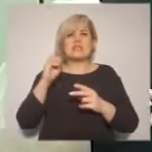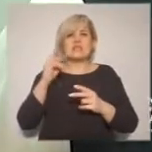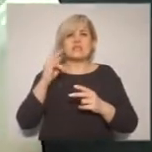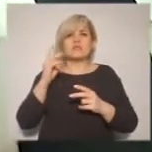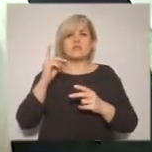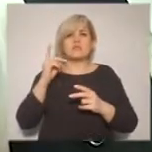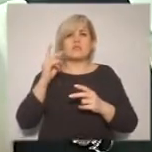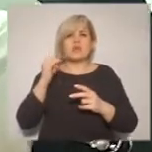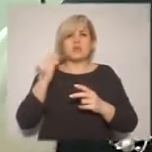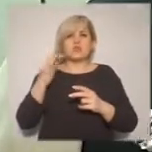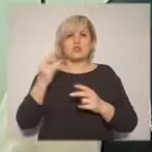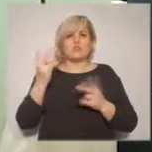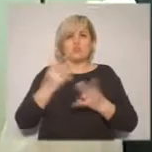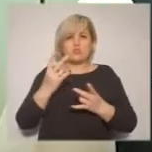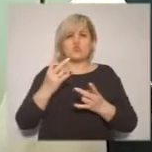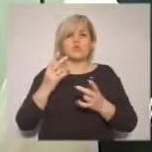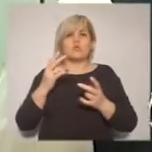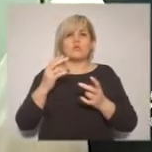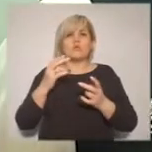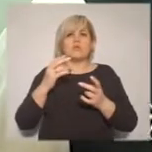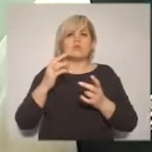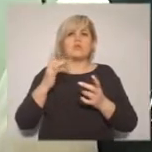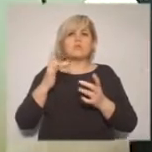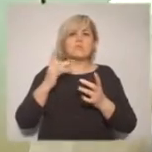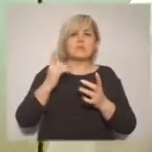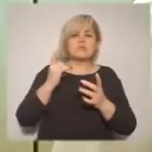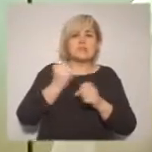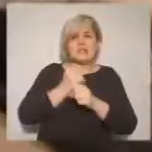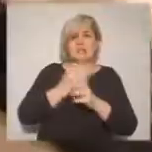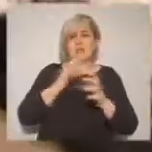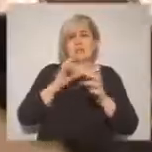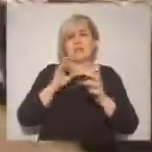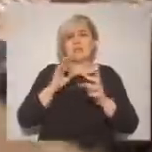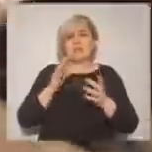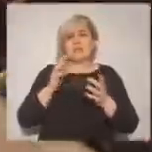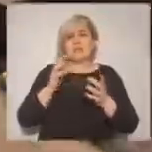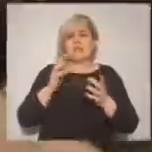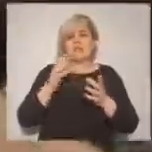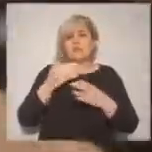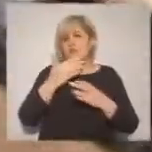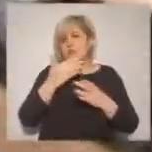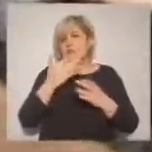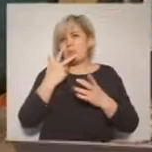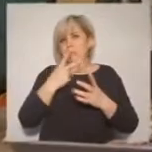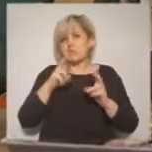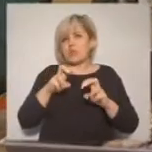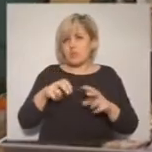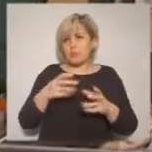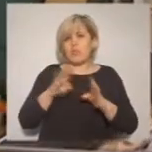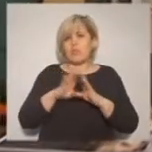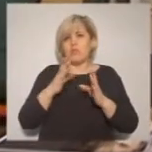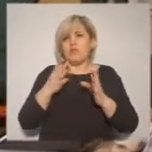сознательная часть населения, на которую можно воздействовать, да? Можно воздействовать, да, хотя бы таким образом. Работает в округе система паразитологического